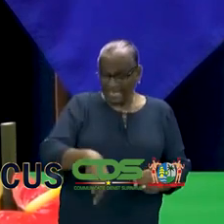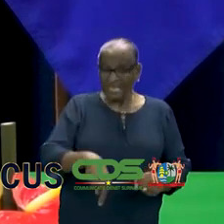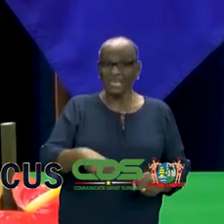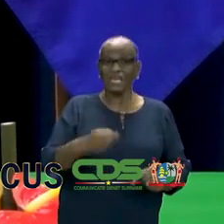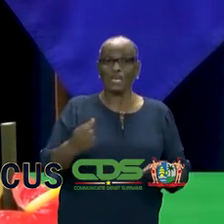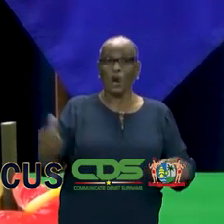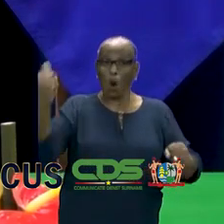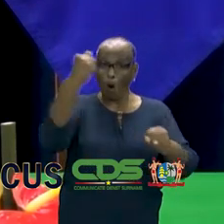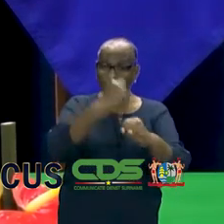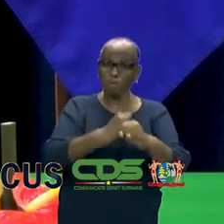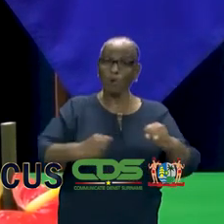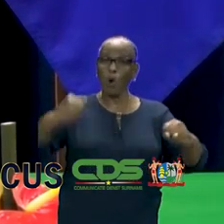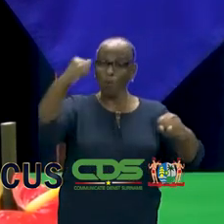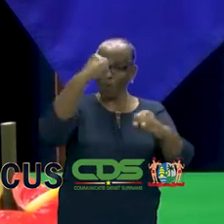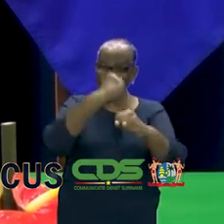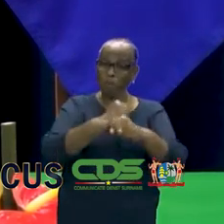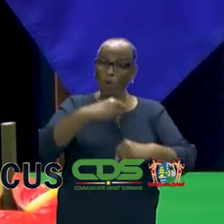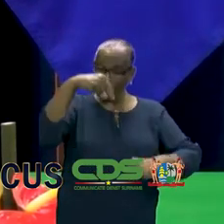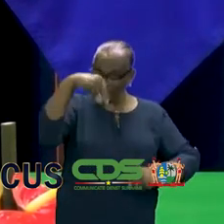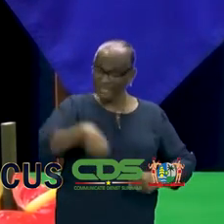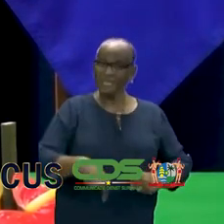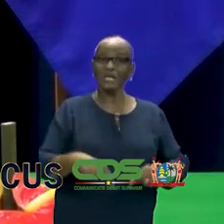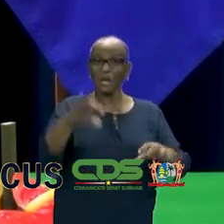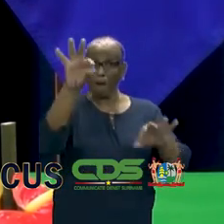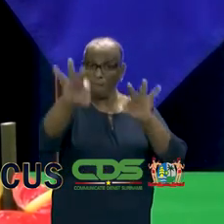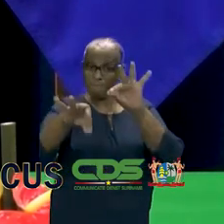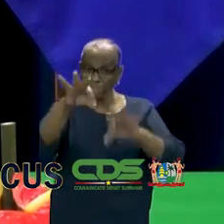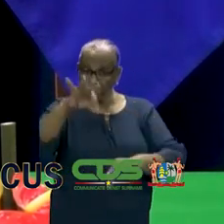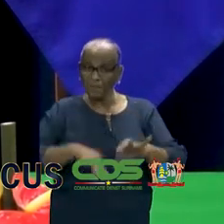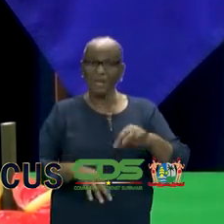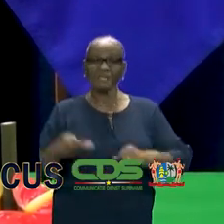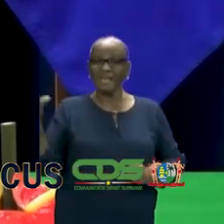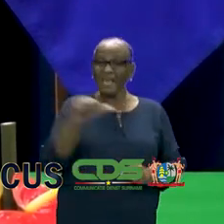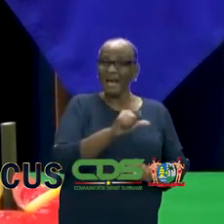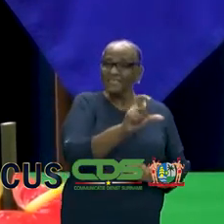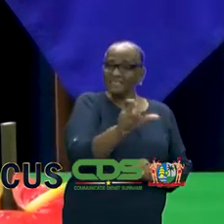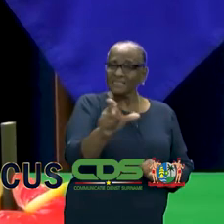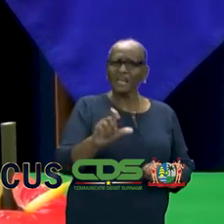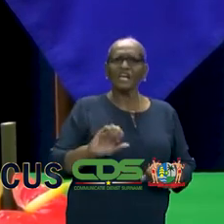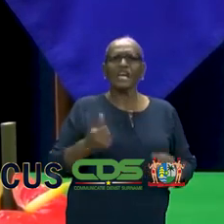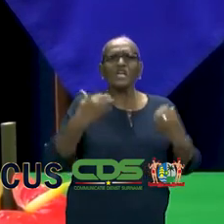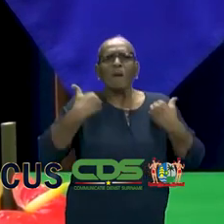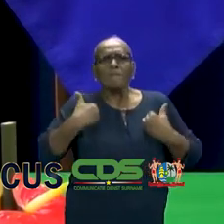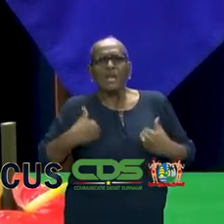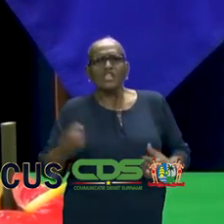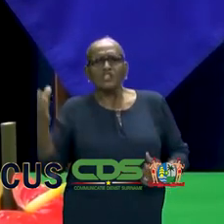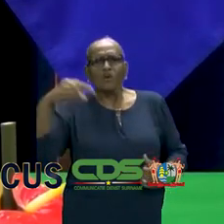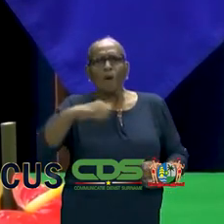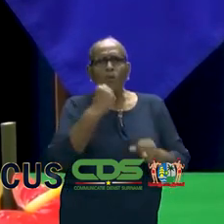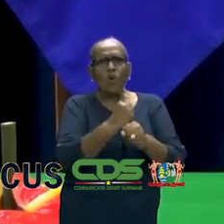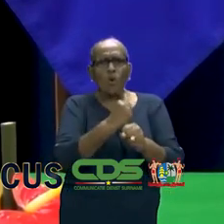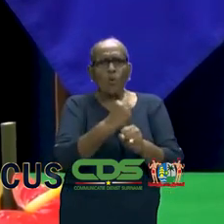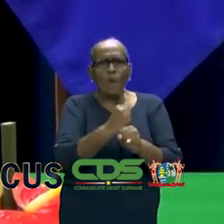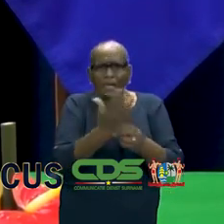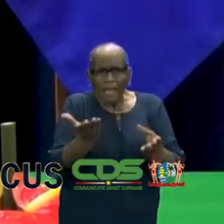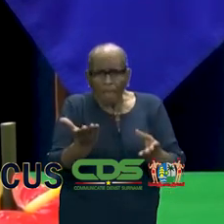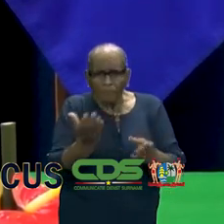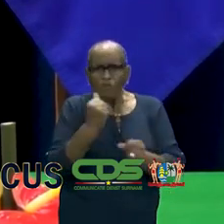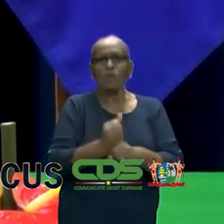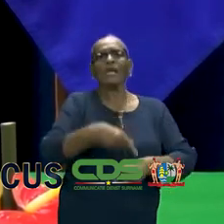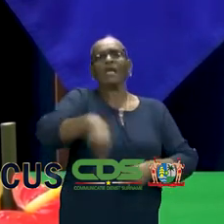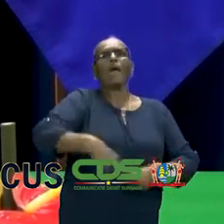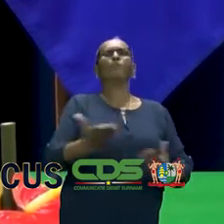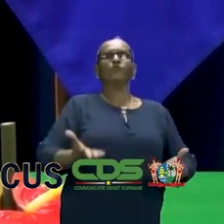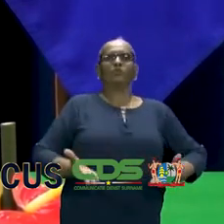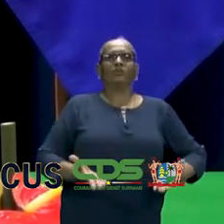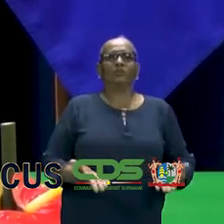in de agrarische sector, in zoveel andere sectoren, ontstaat er werkgelegenheid. Al die personen die geen werk hebben, kunnen werk